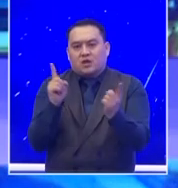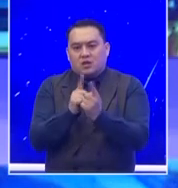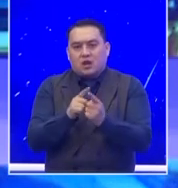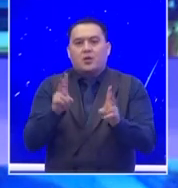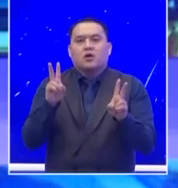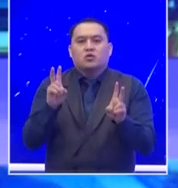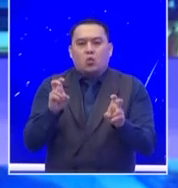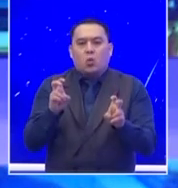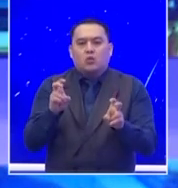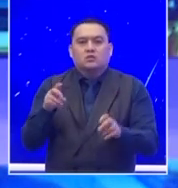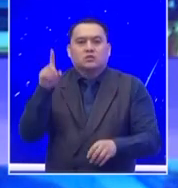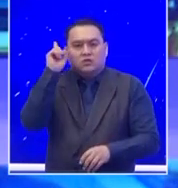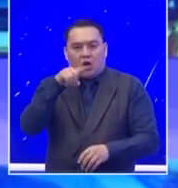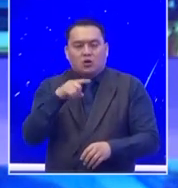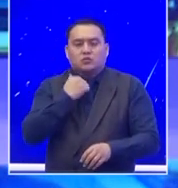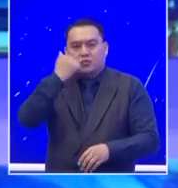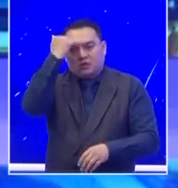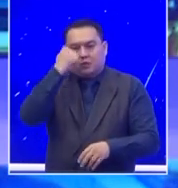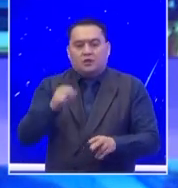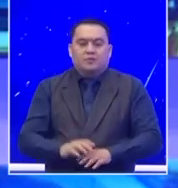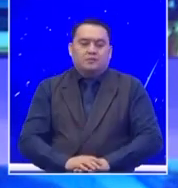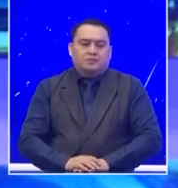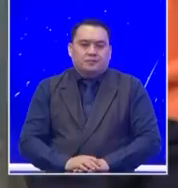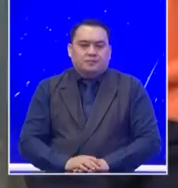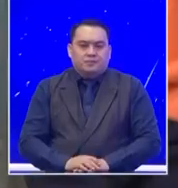теми, кто не понаслышке знает, что такое благодарность.